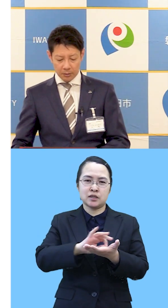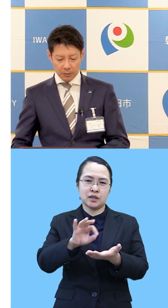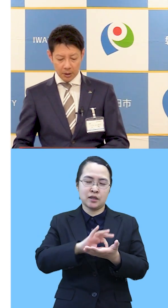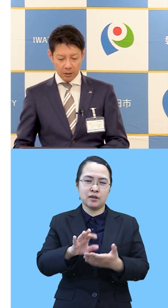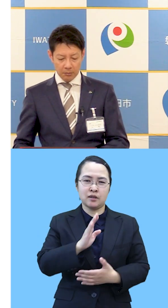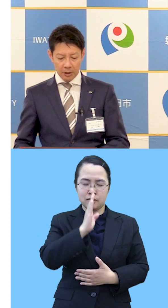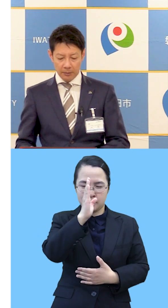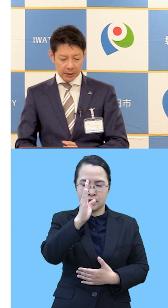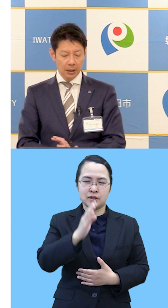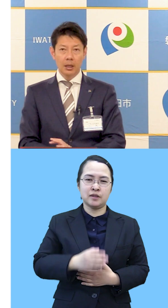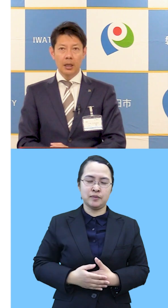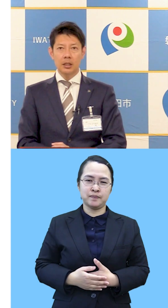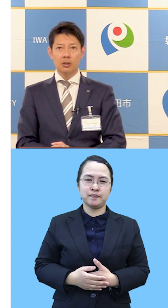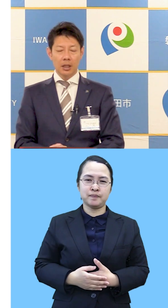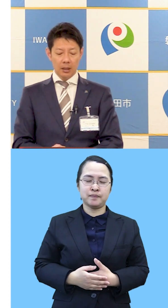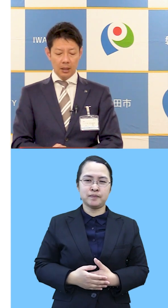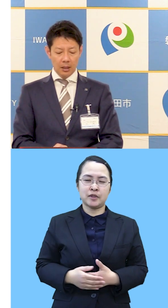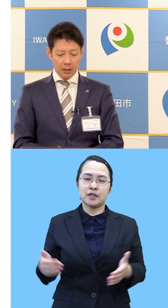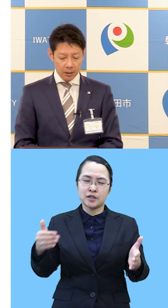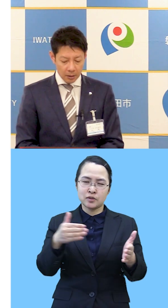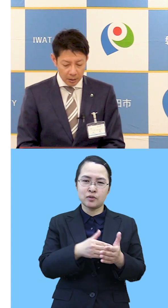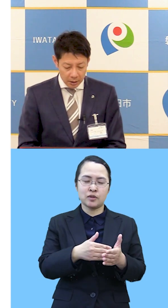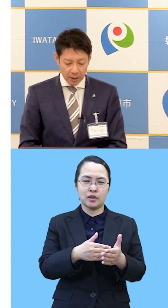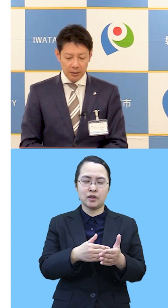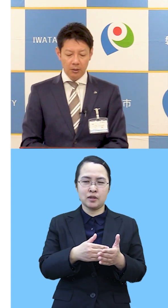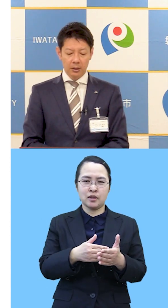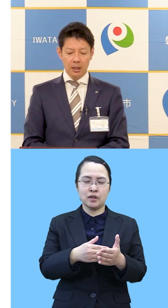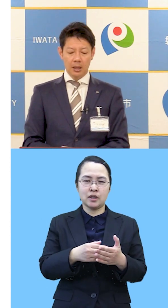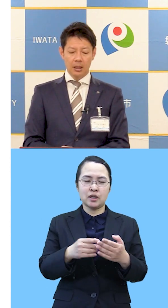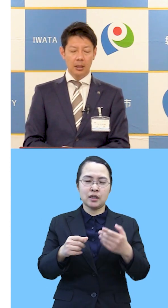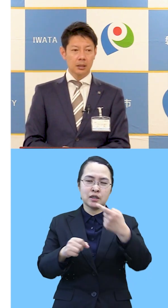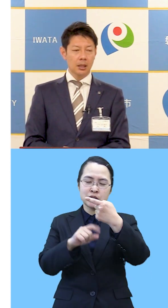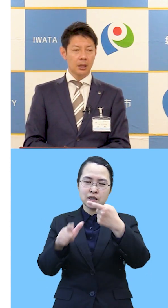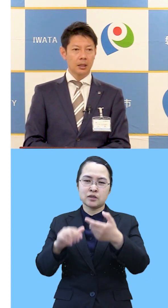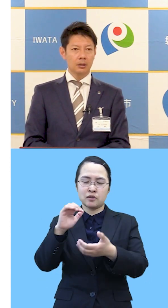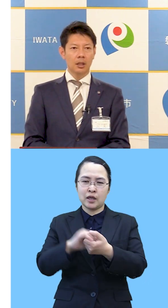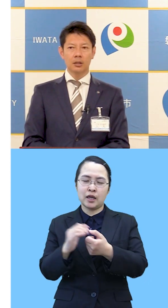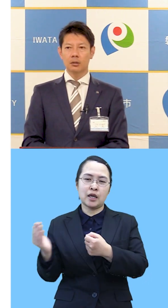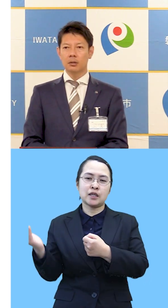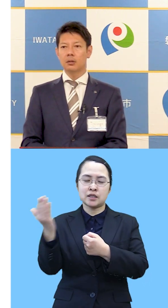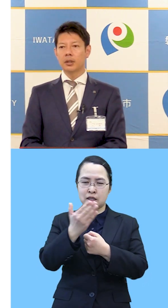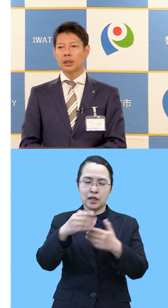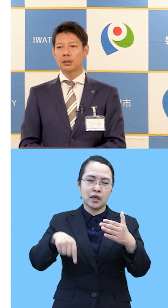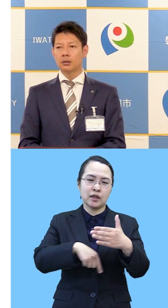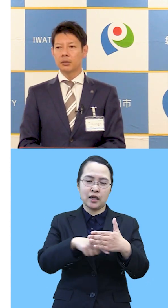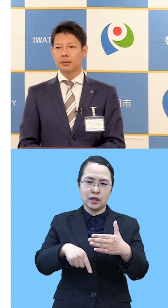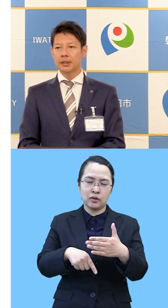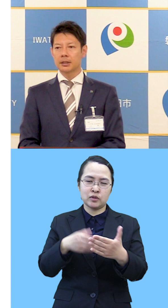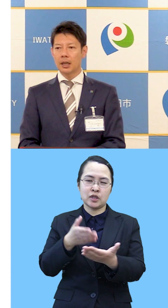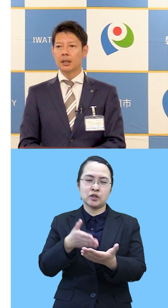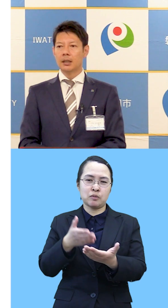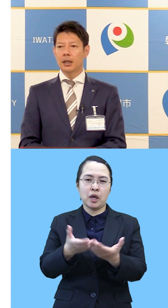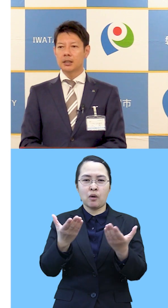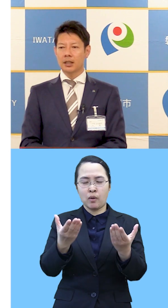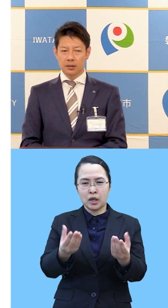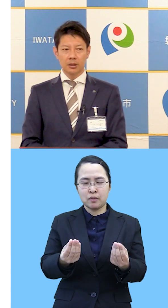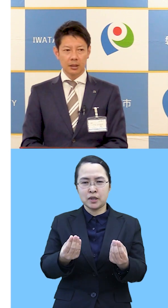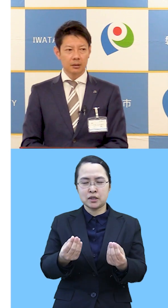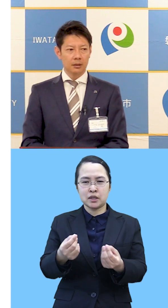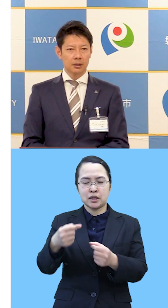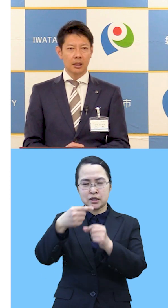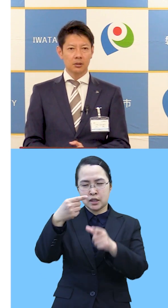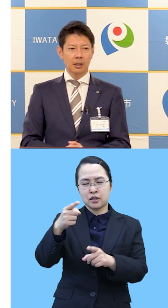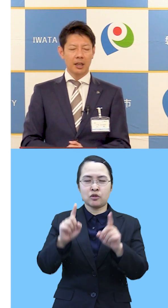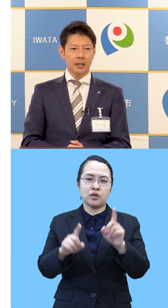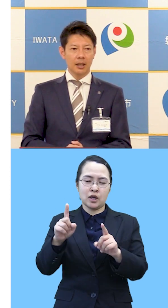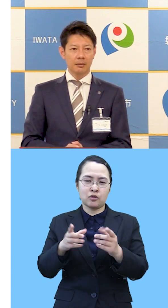いなというふうに思います。以上で1月の定例記者会見の内容を終えたいと思いますが、1月とにか